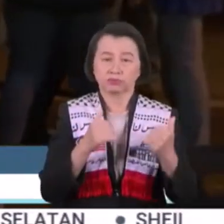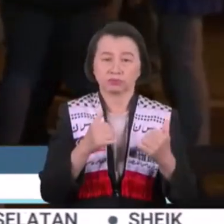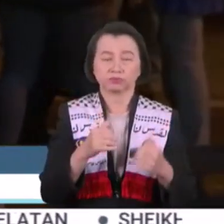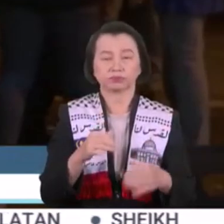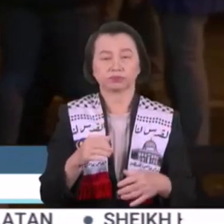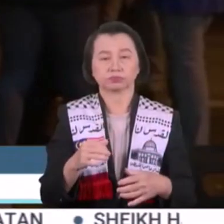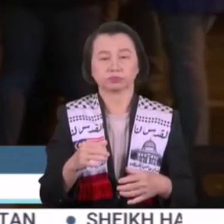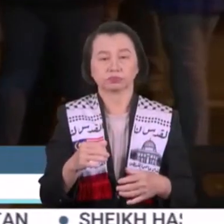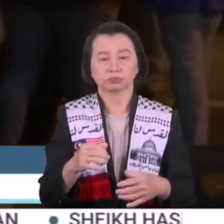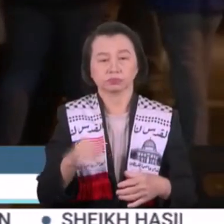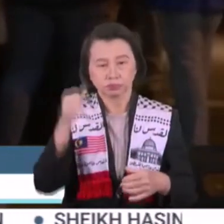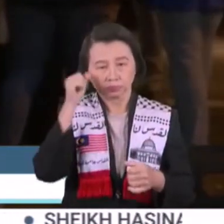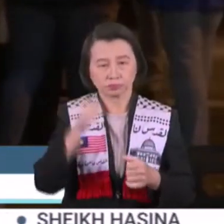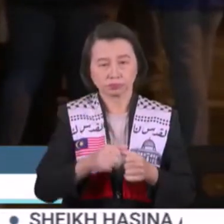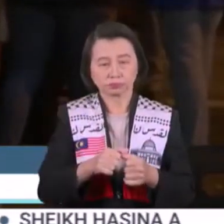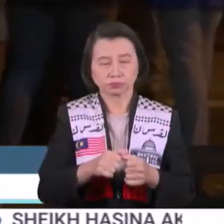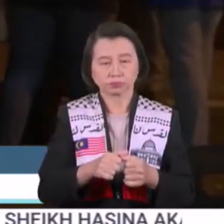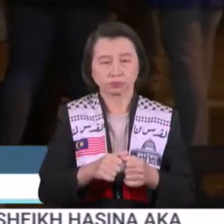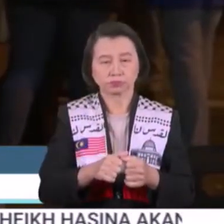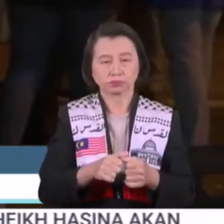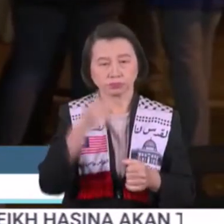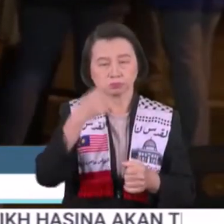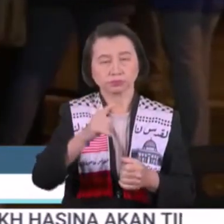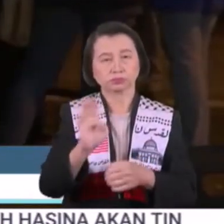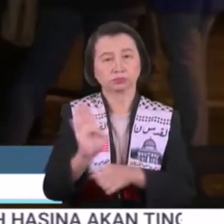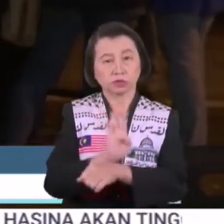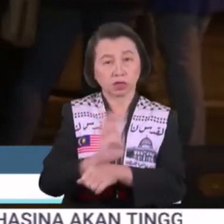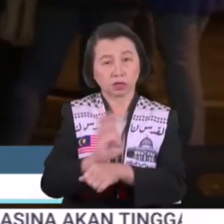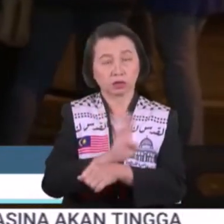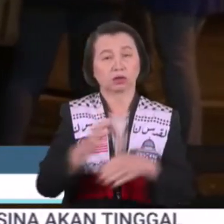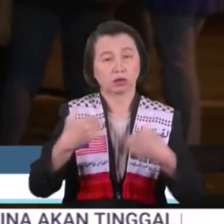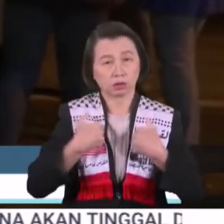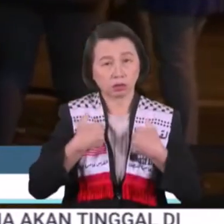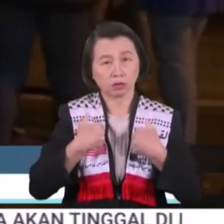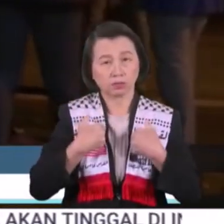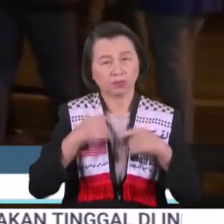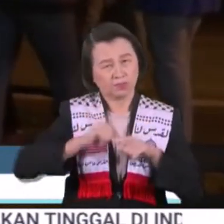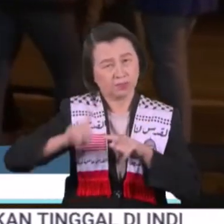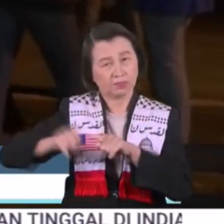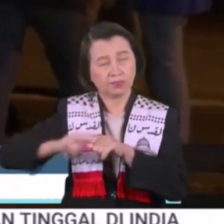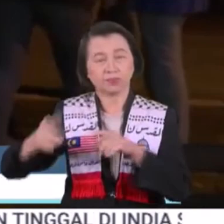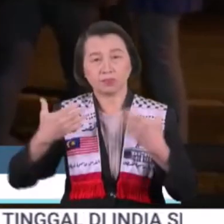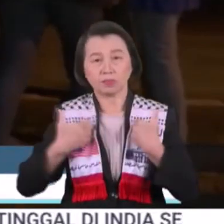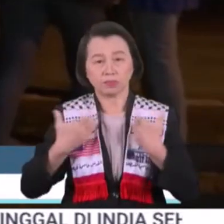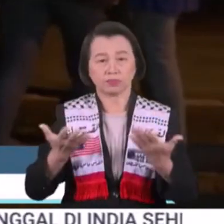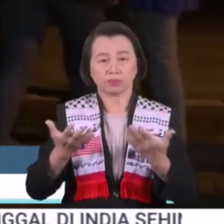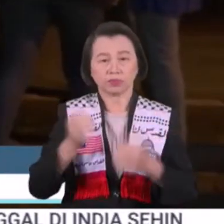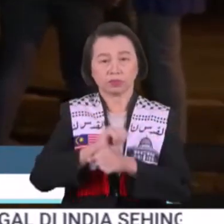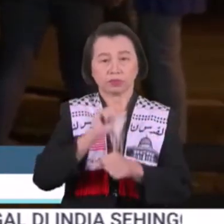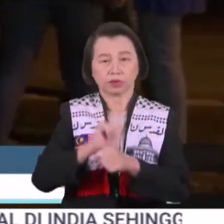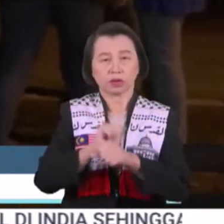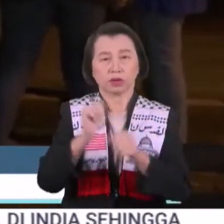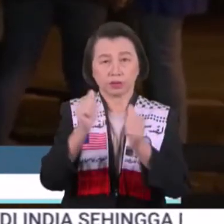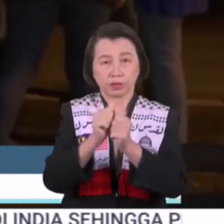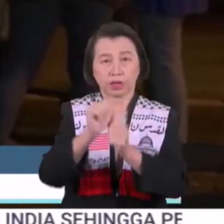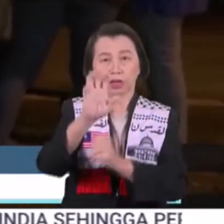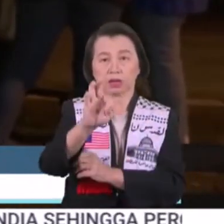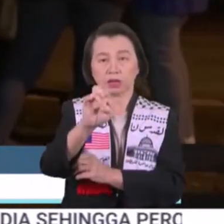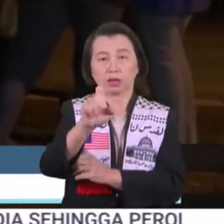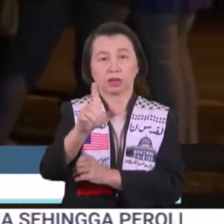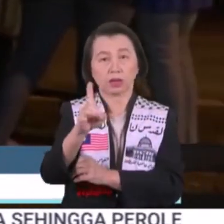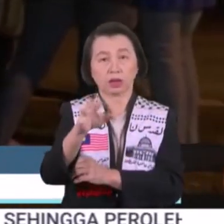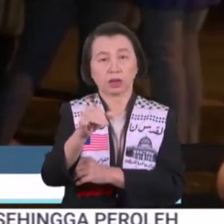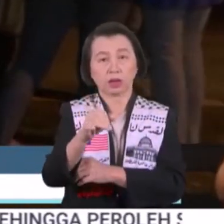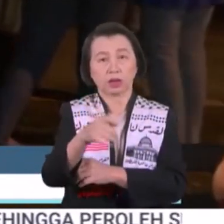ladang. Juga lebih kerja sendiri, meniaga pun ada. Macam-macam lah. Bekerja ladang dengan Felda pun ada, potong